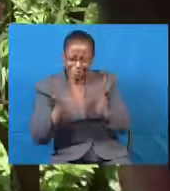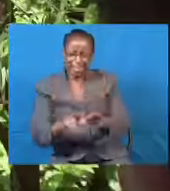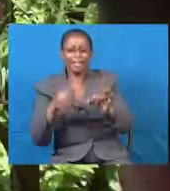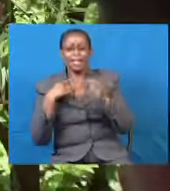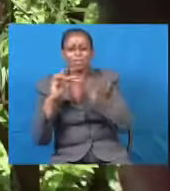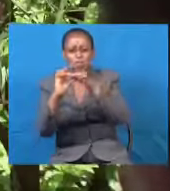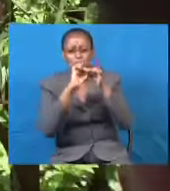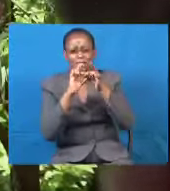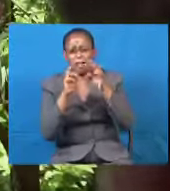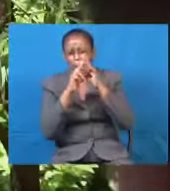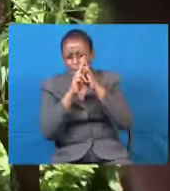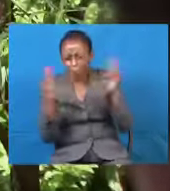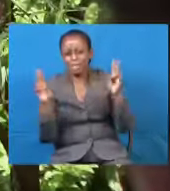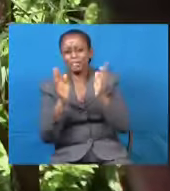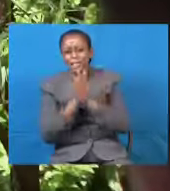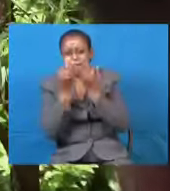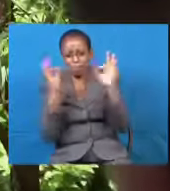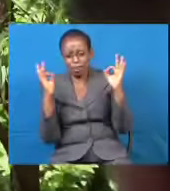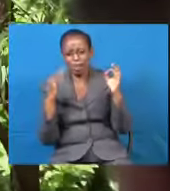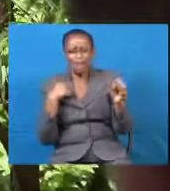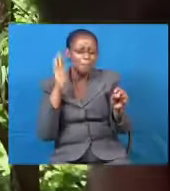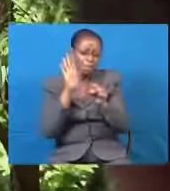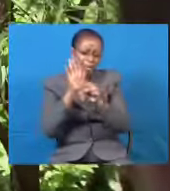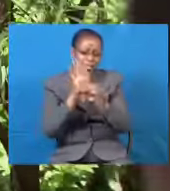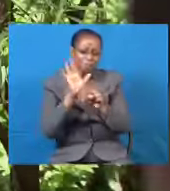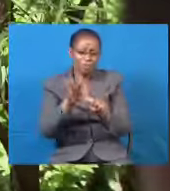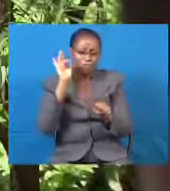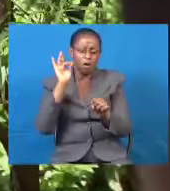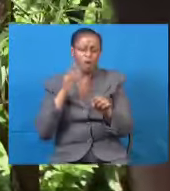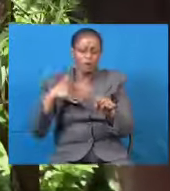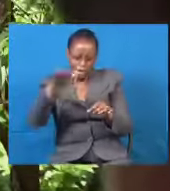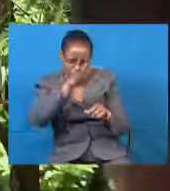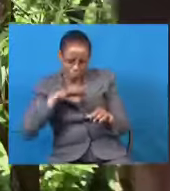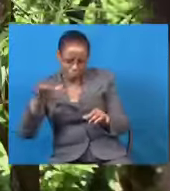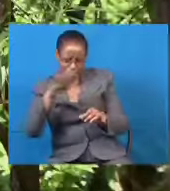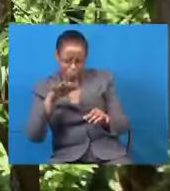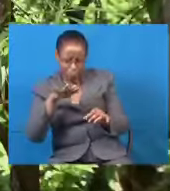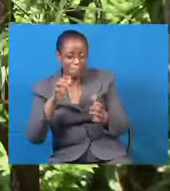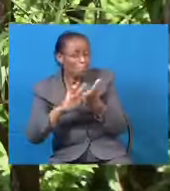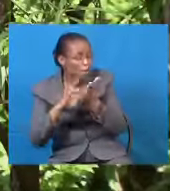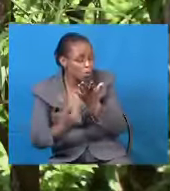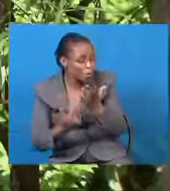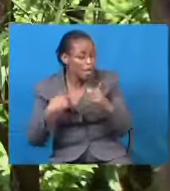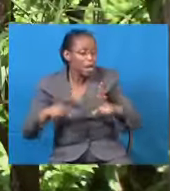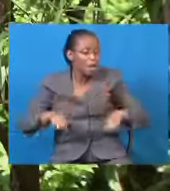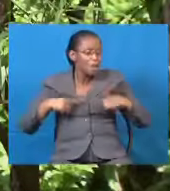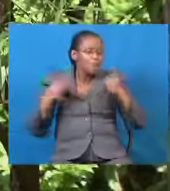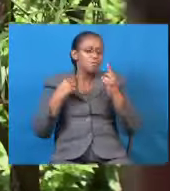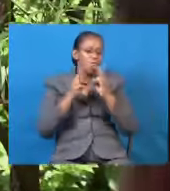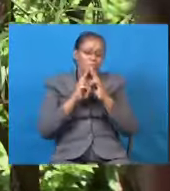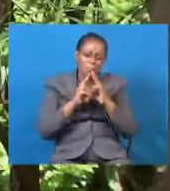may we dwell in unity, peace and liberty, plenty be found within our borders. Kuhishi kuwamani,